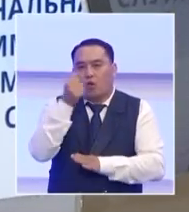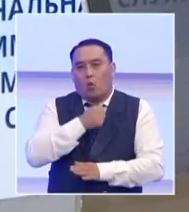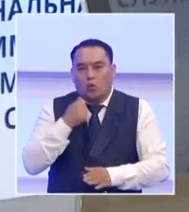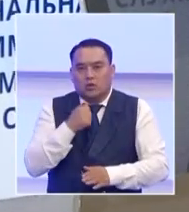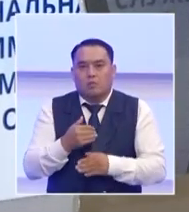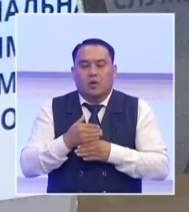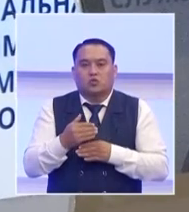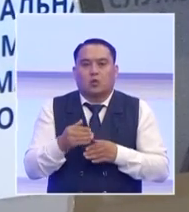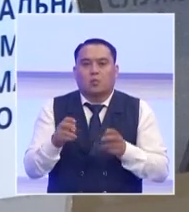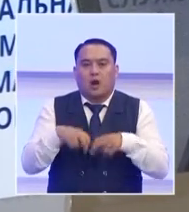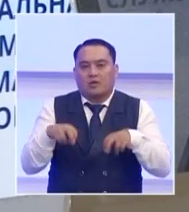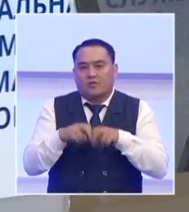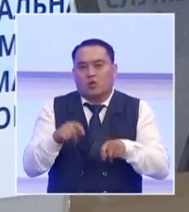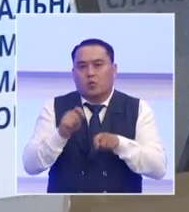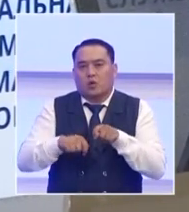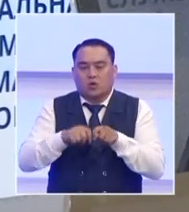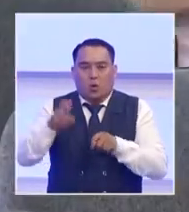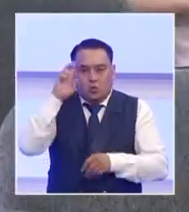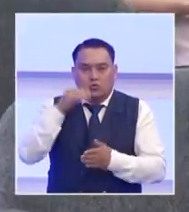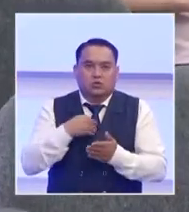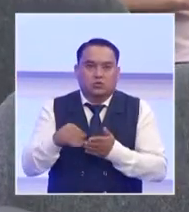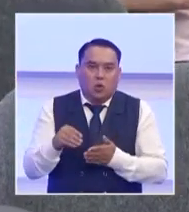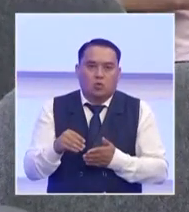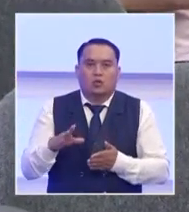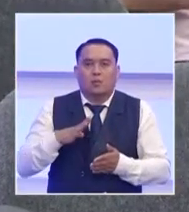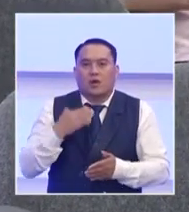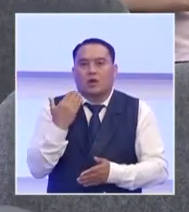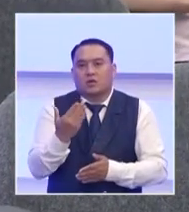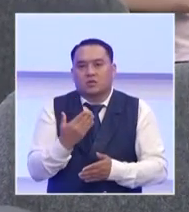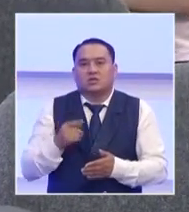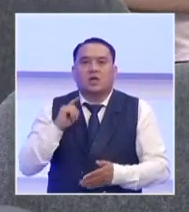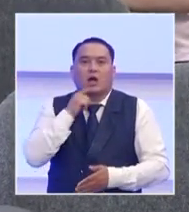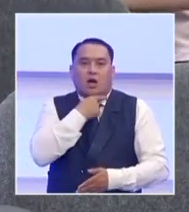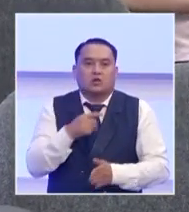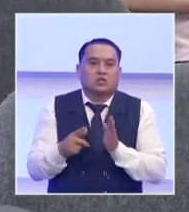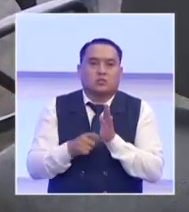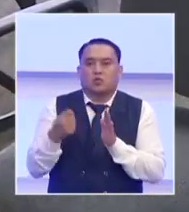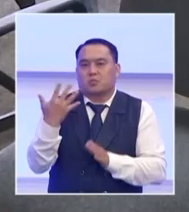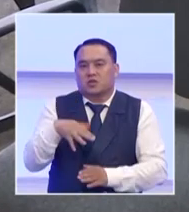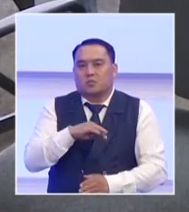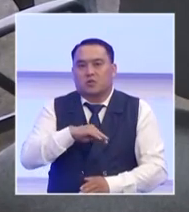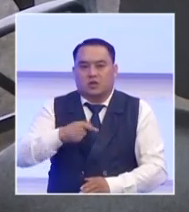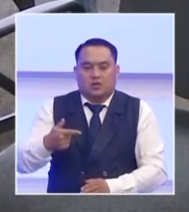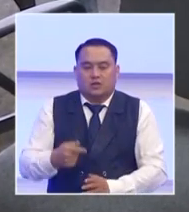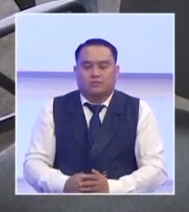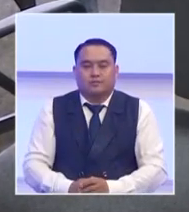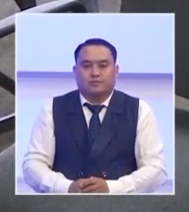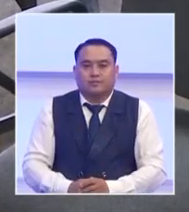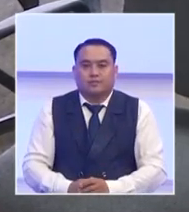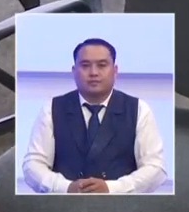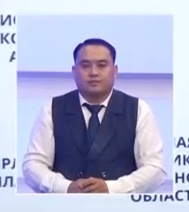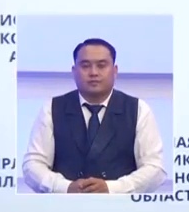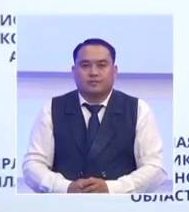посредством анализа портала госзакупок единое окно закупок сэкономлено более 750 миллионов бюджетных средств